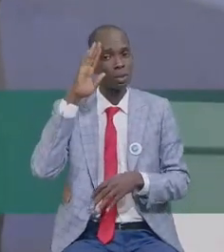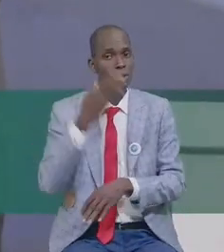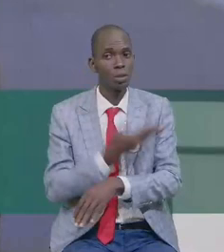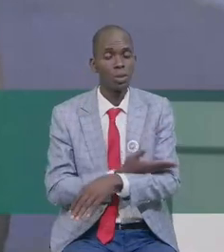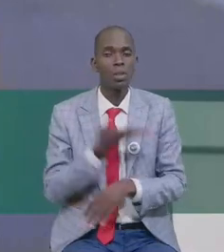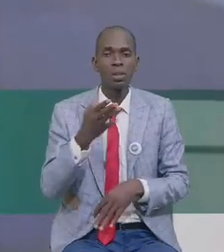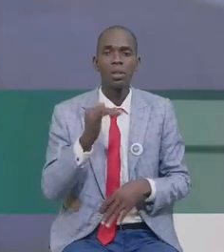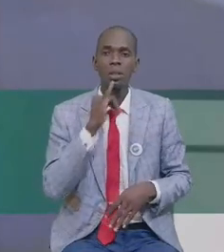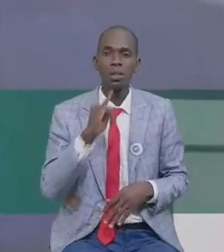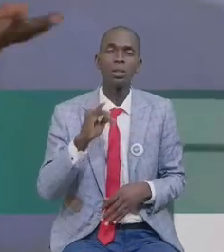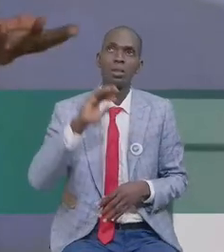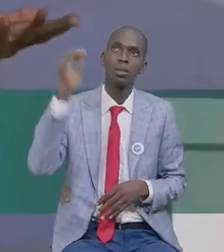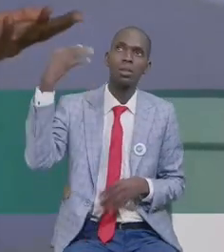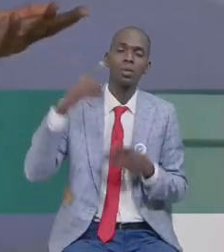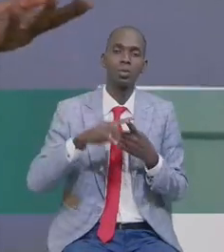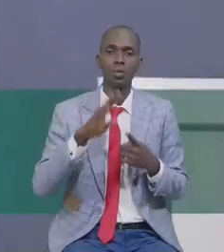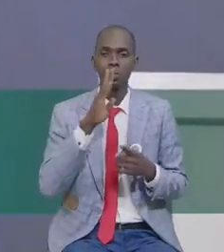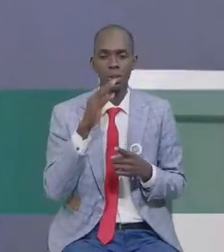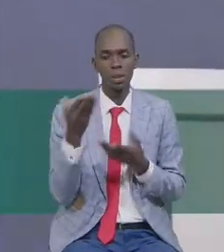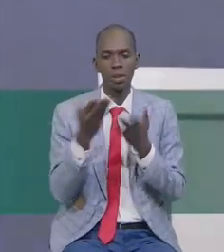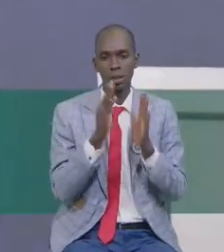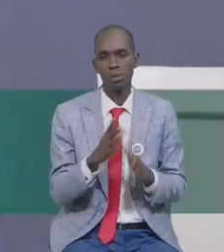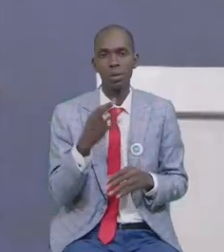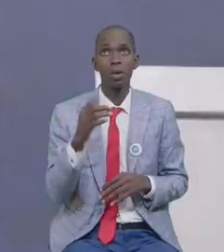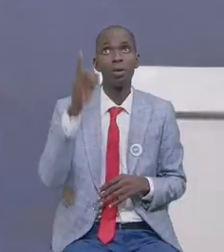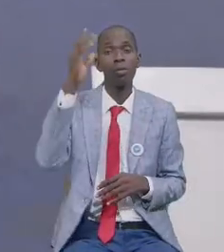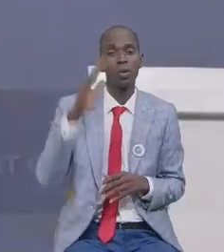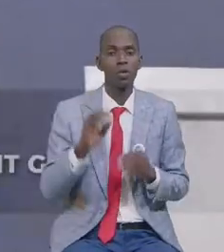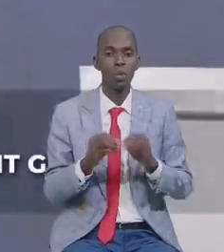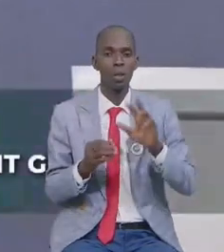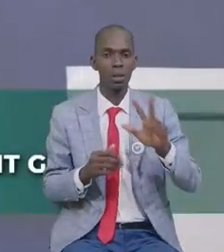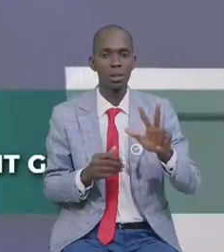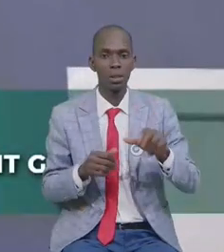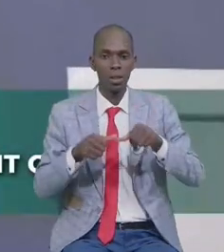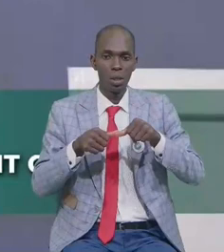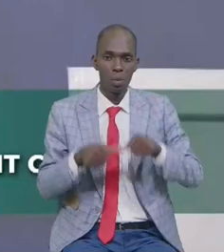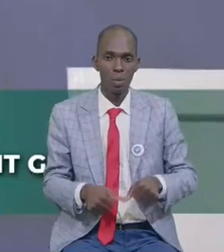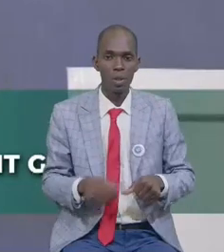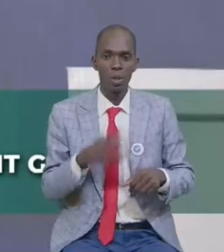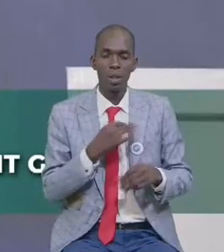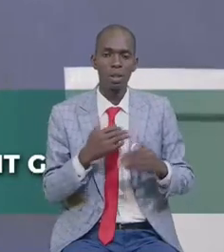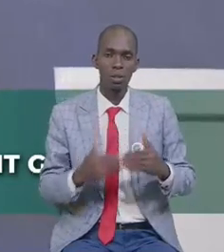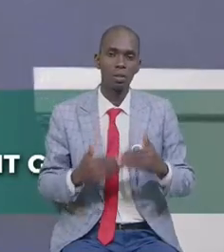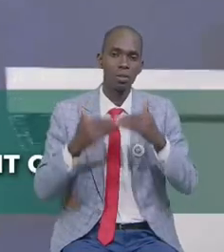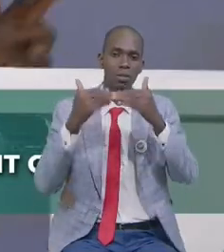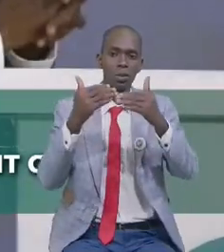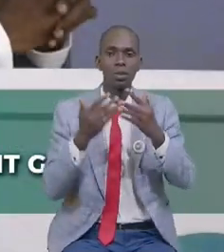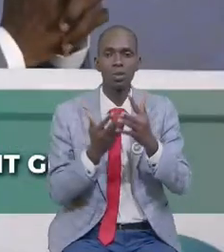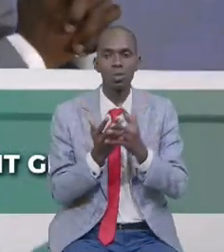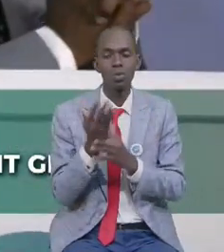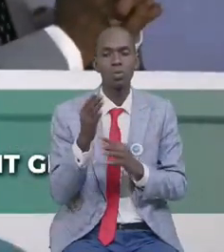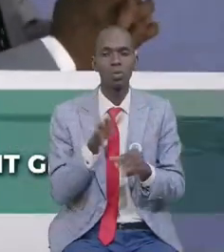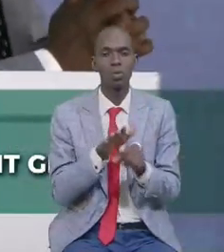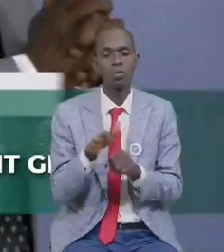être un serviteur de Dieu. Troisième élément, abonder et avancer à travers la grâce